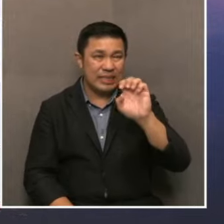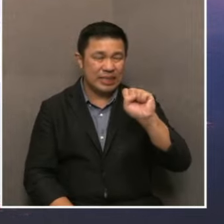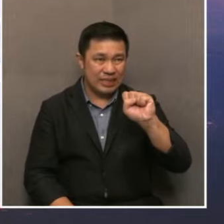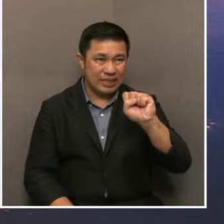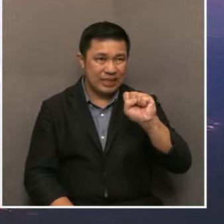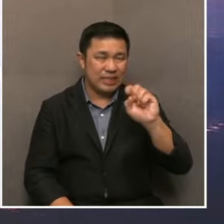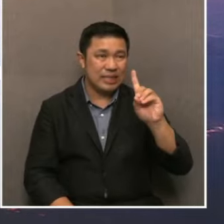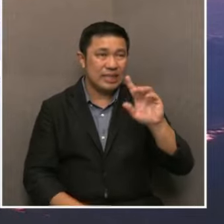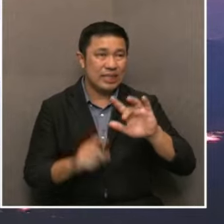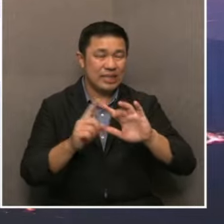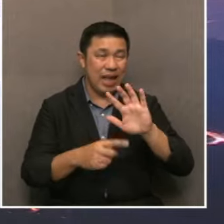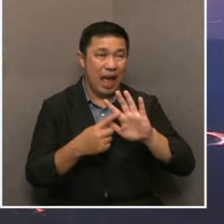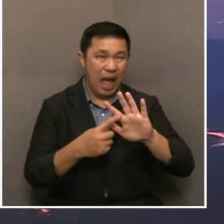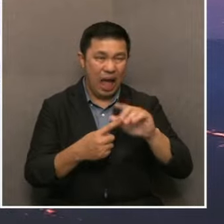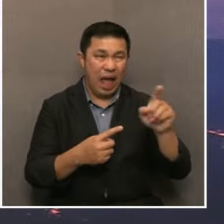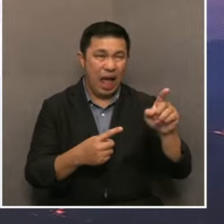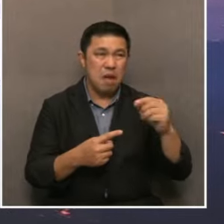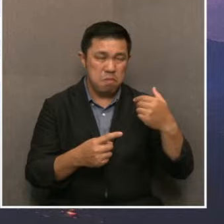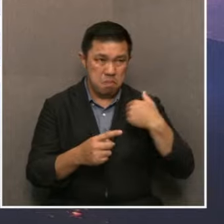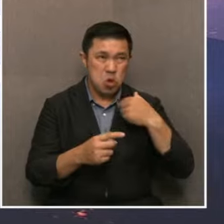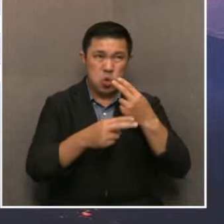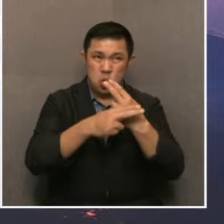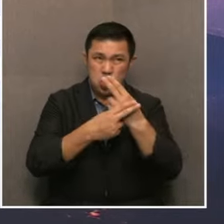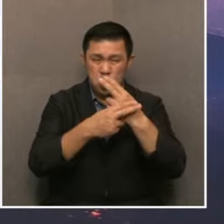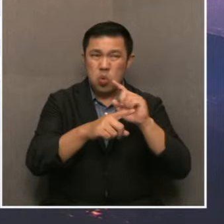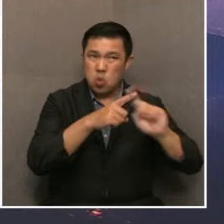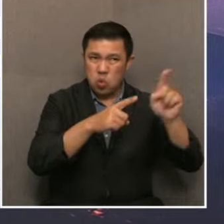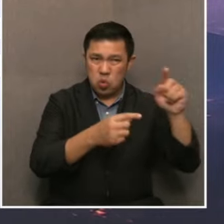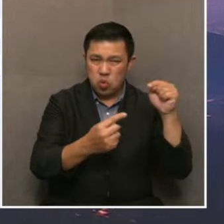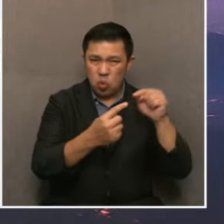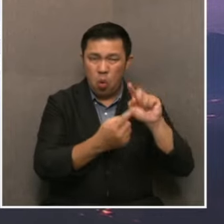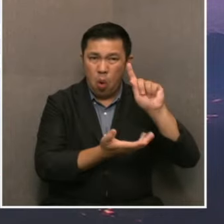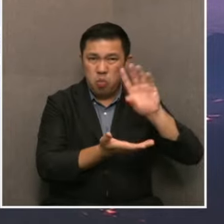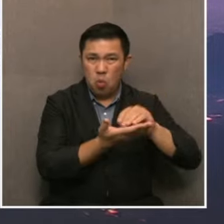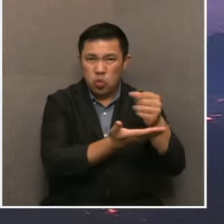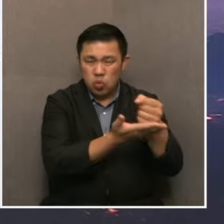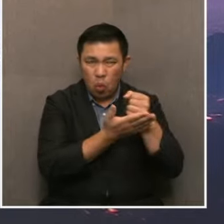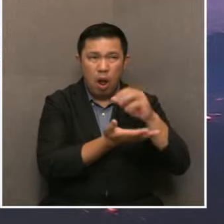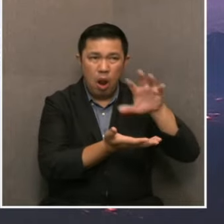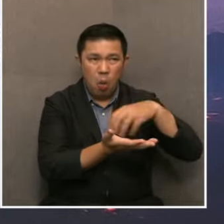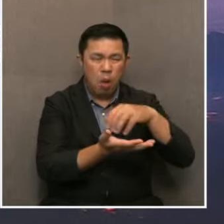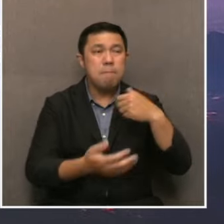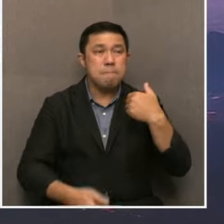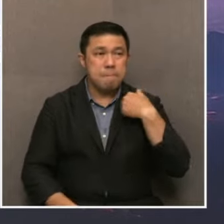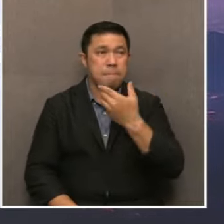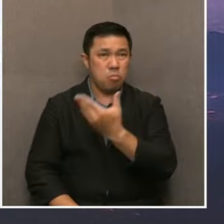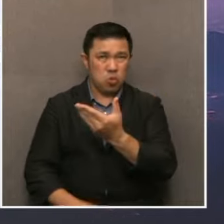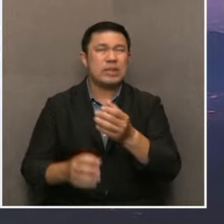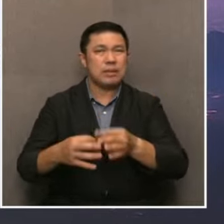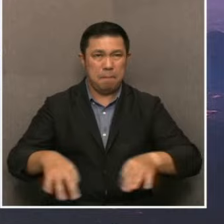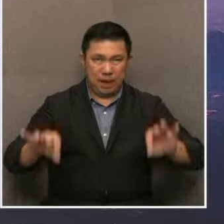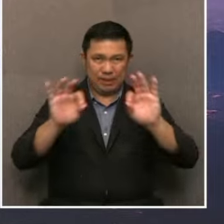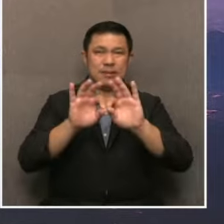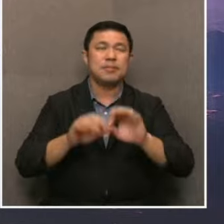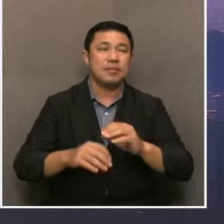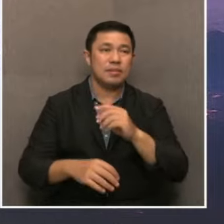ถือได้ว่ามีดาวเทียมอีกหลายดวงนะครับที่ใช้ในการให้ข้อมูลอยู่นั่นเองนะครับซึ่งต้องบอกว่านี่เป็นสิ่งสำคัญนะครับคุณ